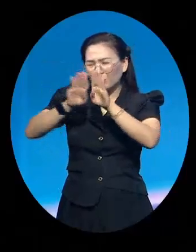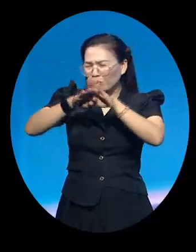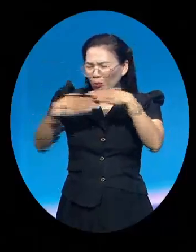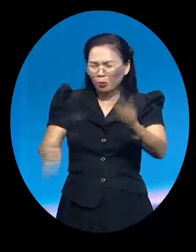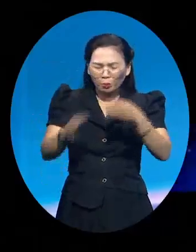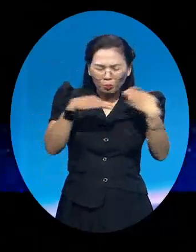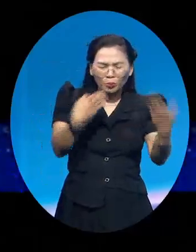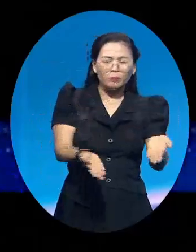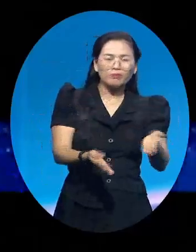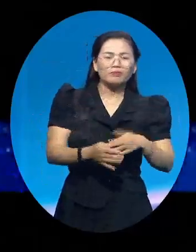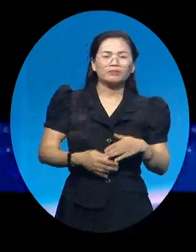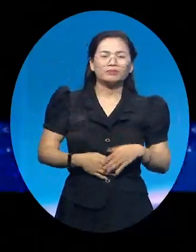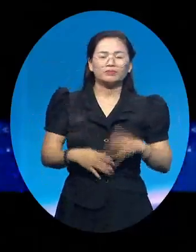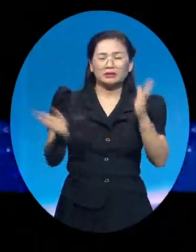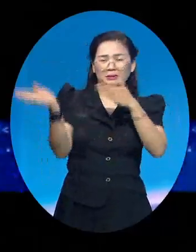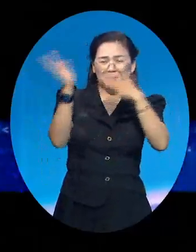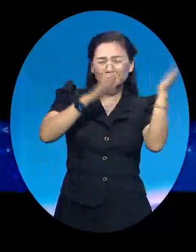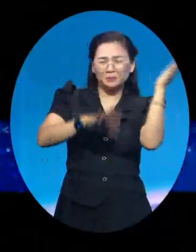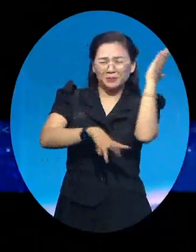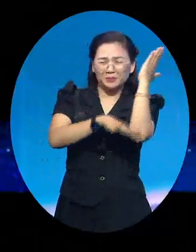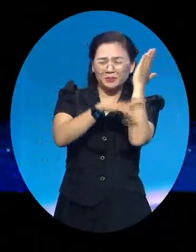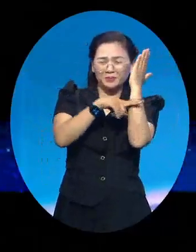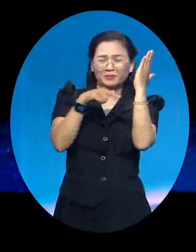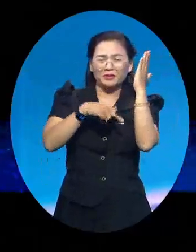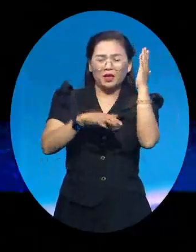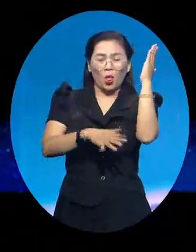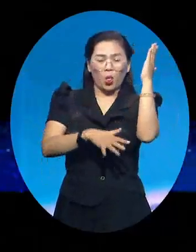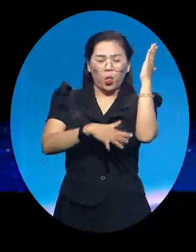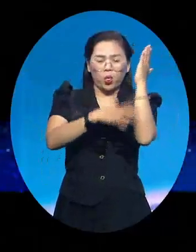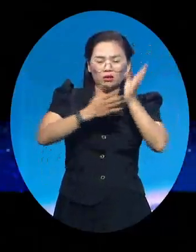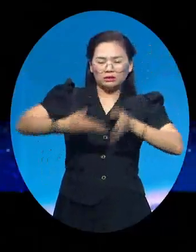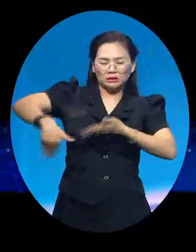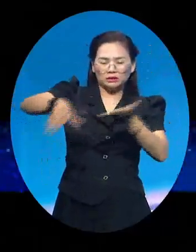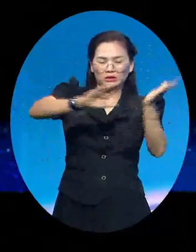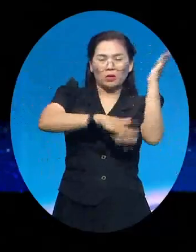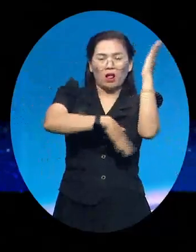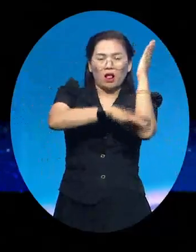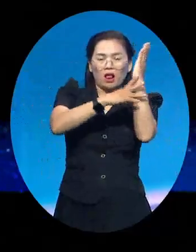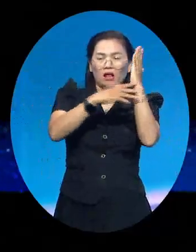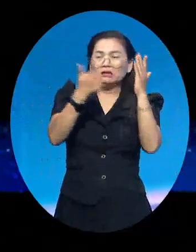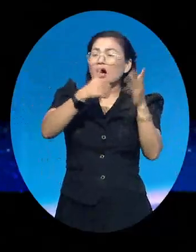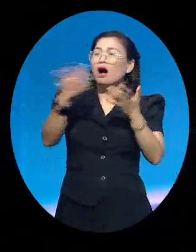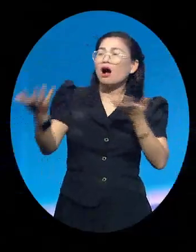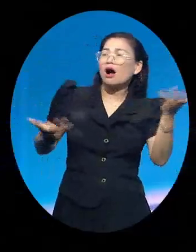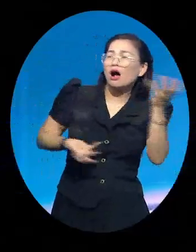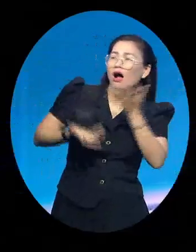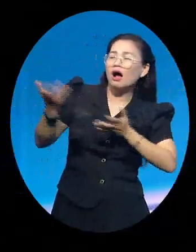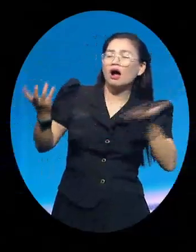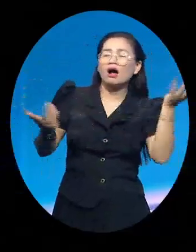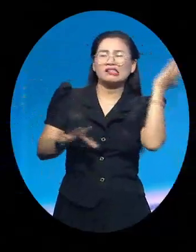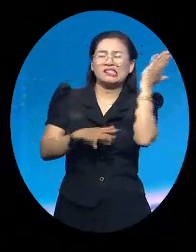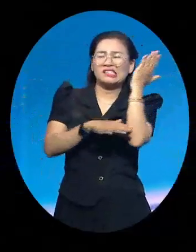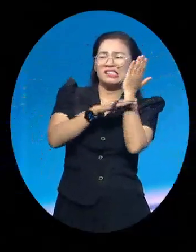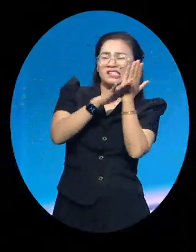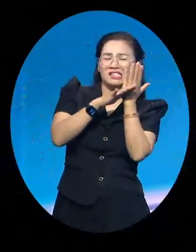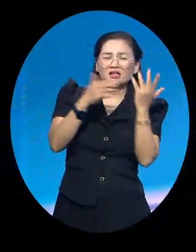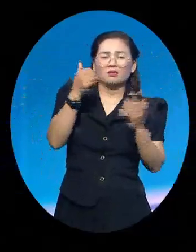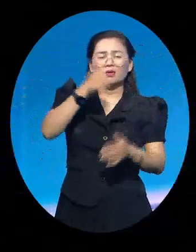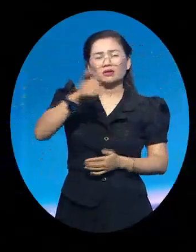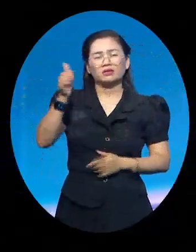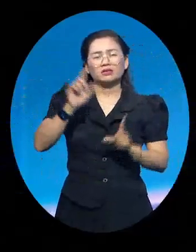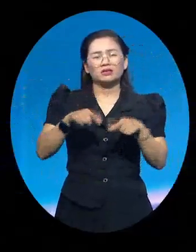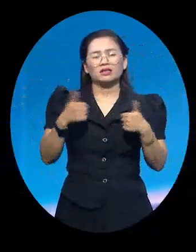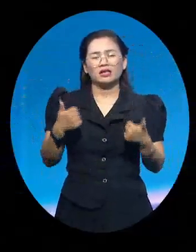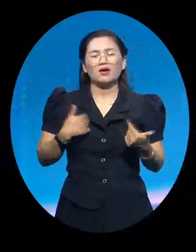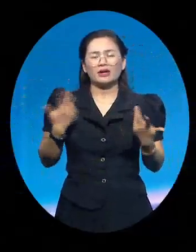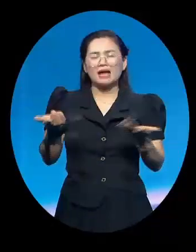Cơn bão Elias khiến nước sông Krasnodar dâng cao và tràn vào các khu dân cư trong thành phố Volos. Người dân địa phương cho biết chính quyền